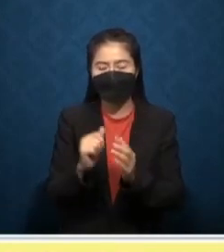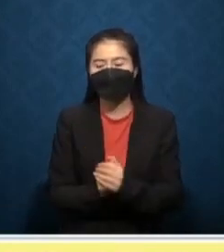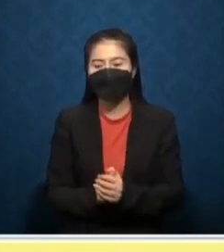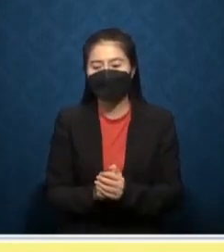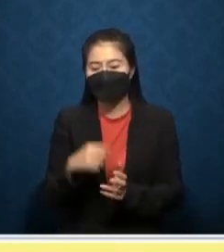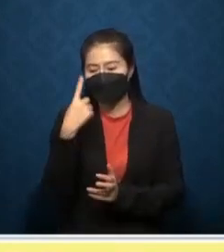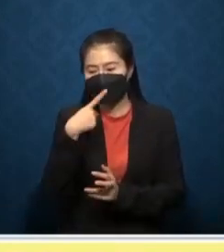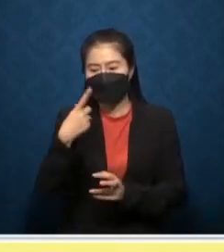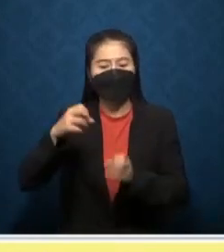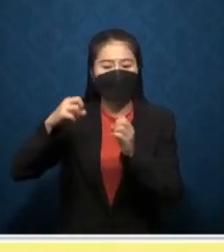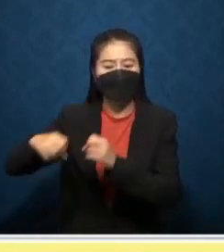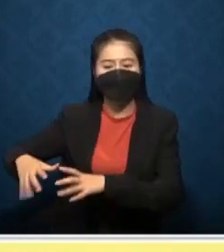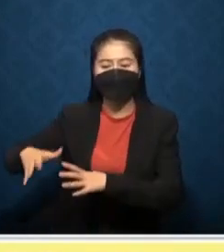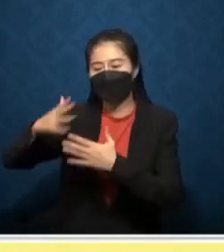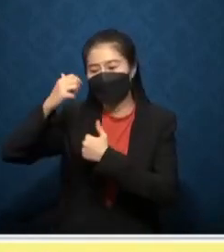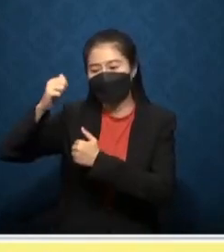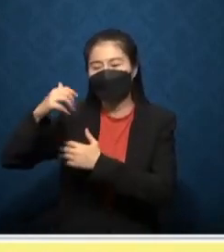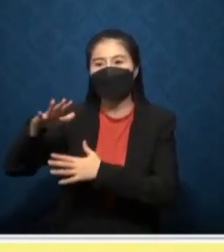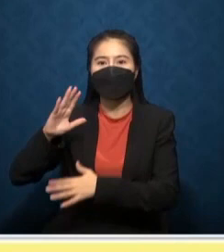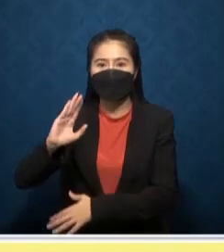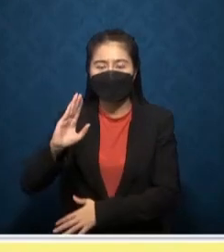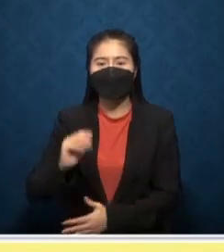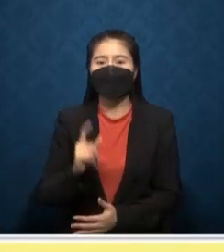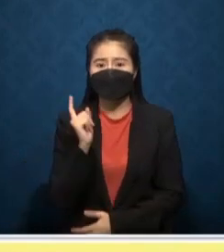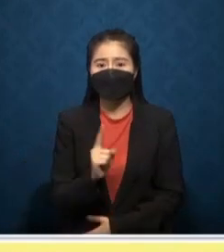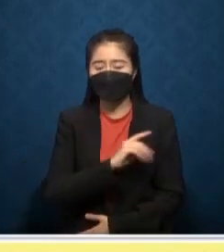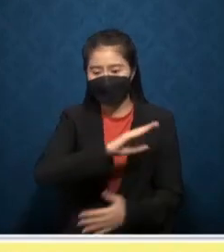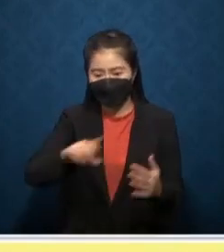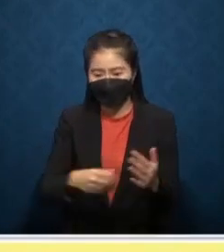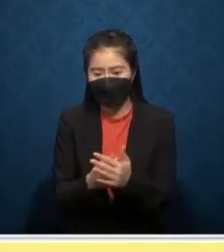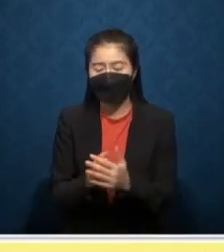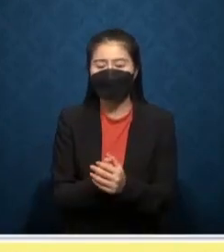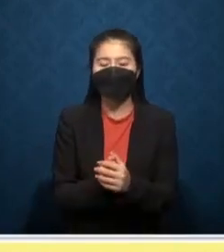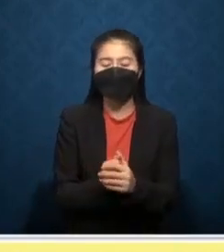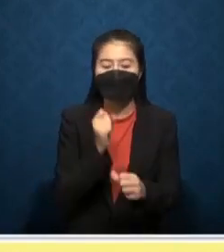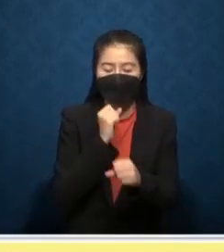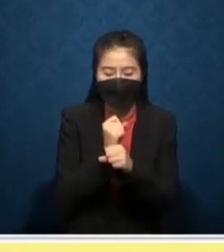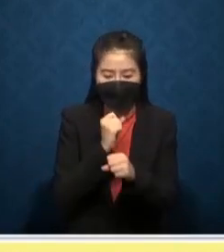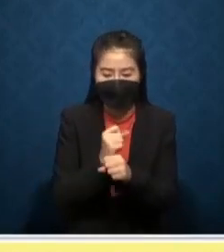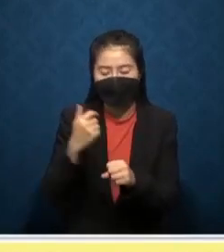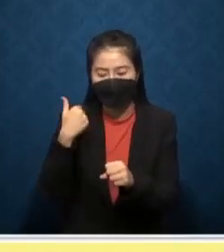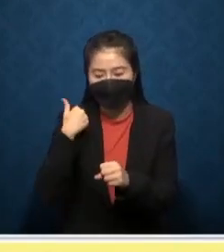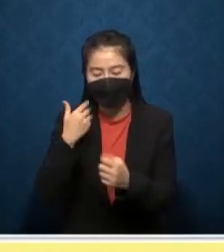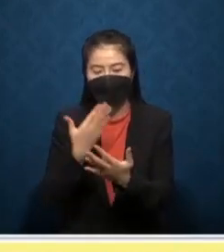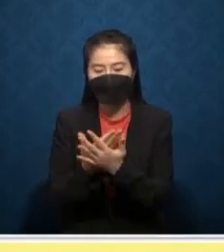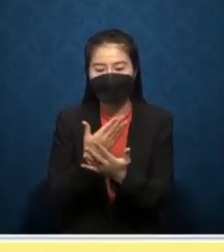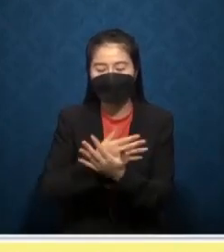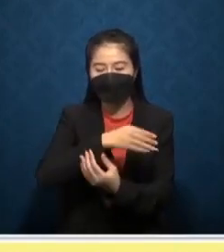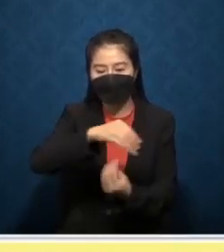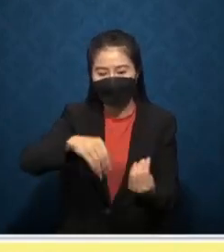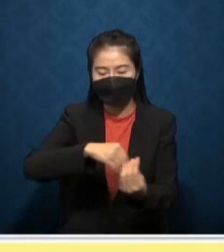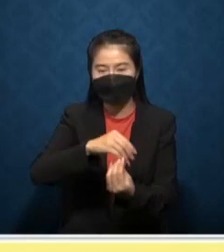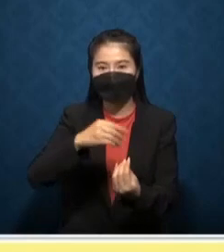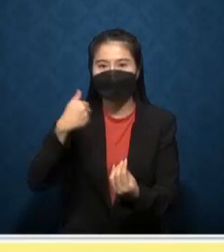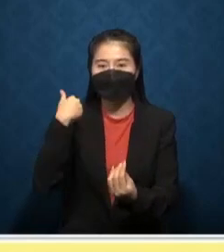ไ้ข้างหังต้องใหทุกคนมีงานทำให้มีอะไรได้ แต่เราจะทำได้แท่ไห่